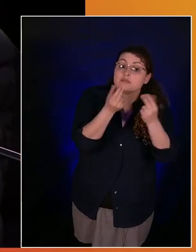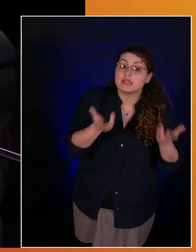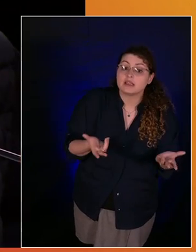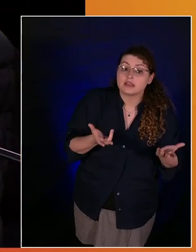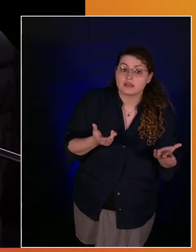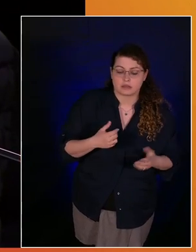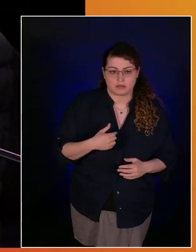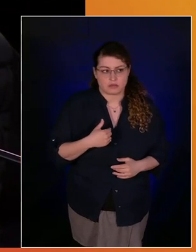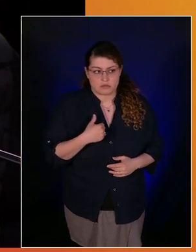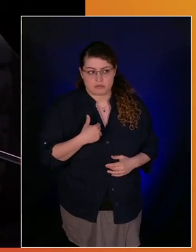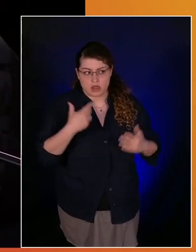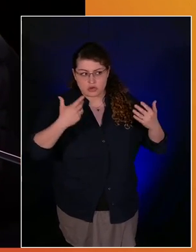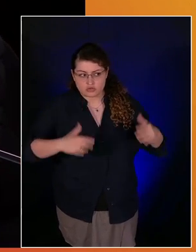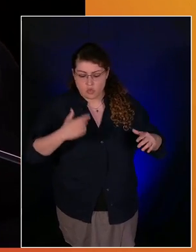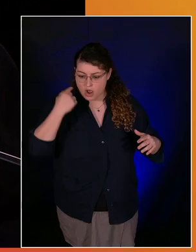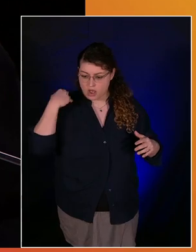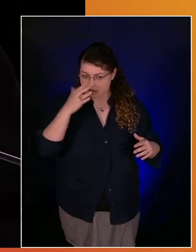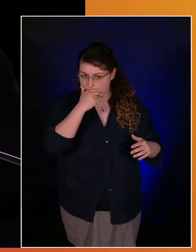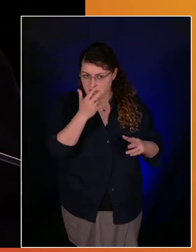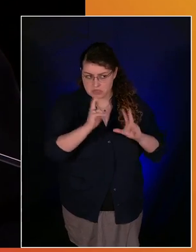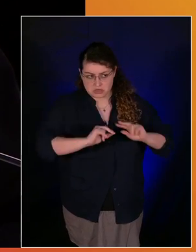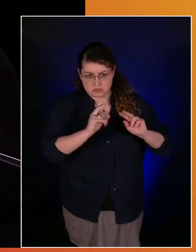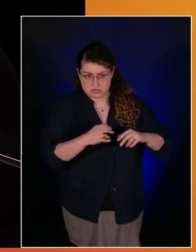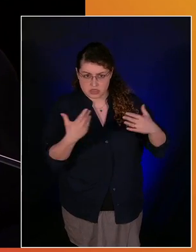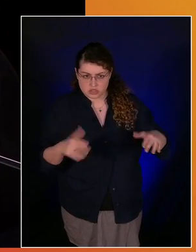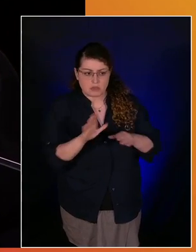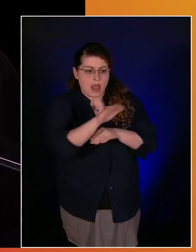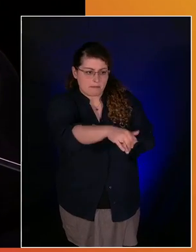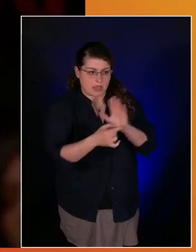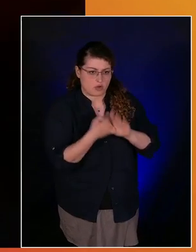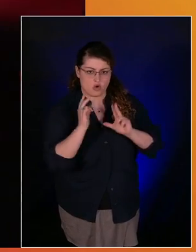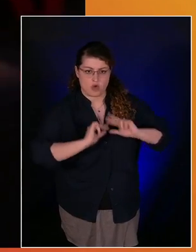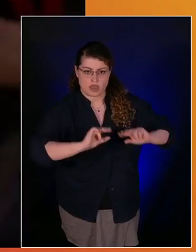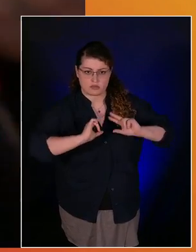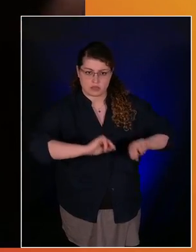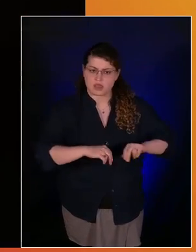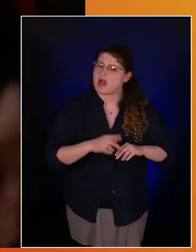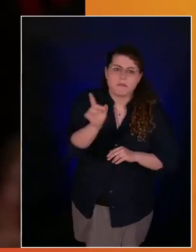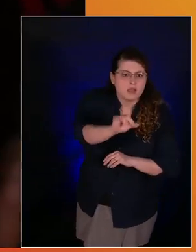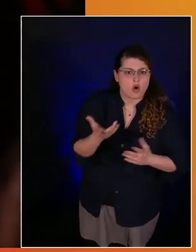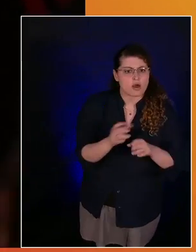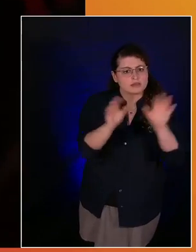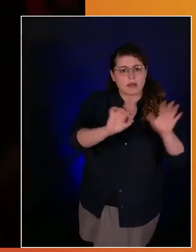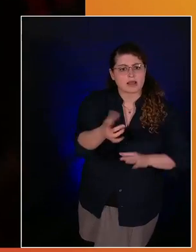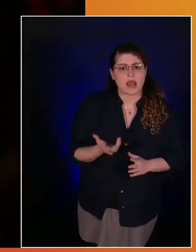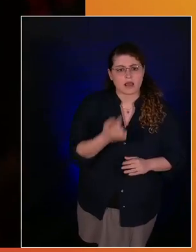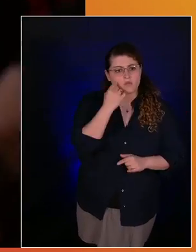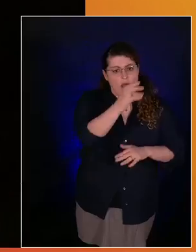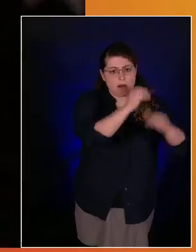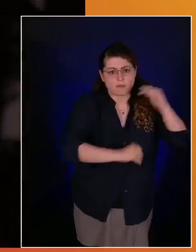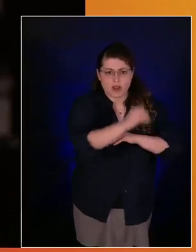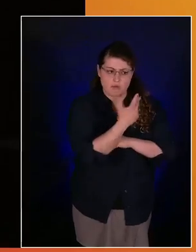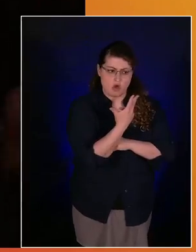va être ça a été réexpliqué encore cet après-midi mais ça va être expliqué après quoi non c'est pas expliqué quand je vois que sur le programme il y a que